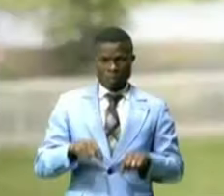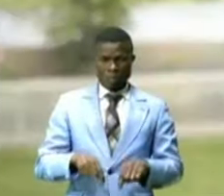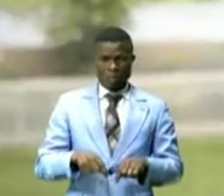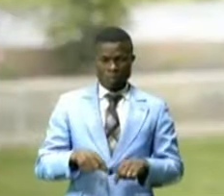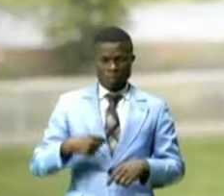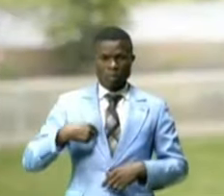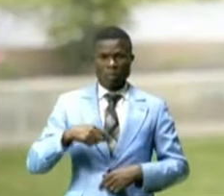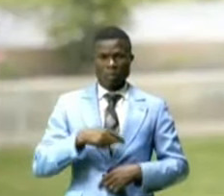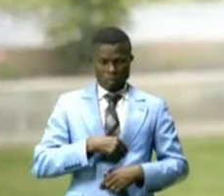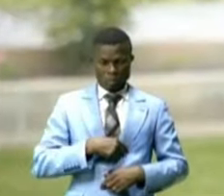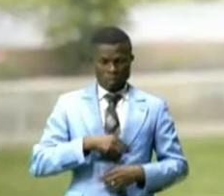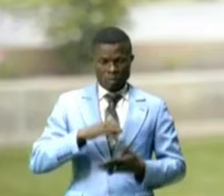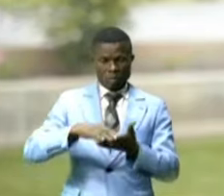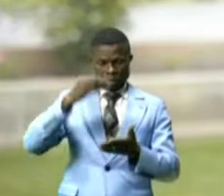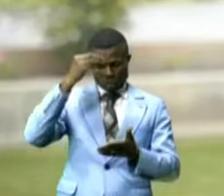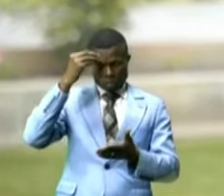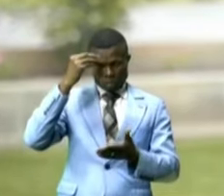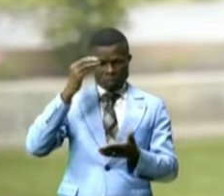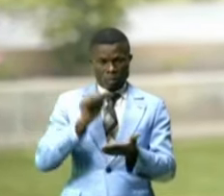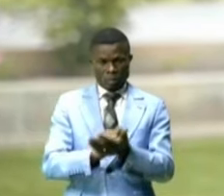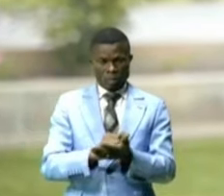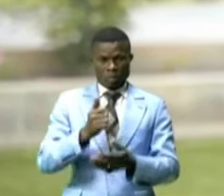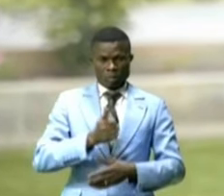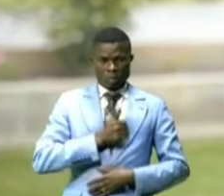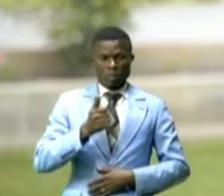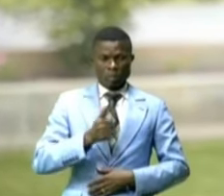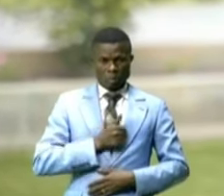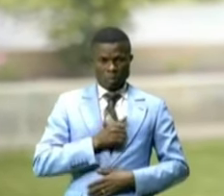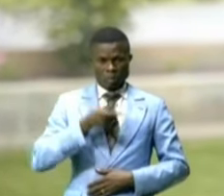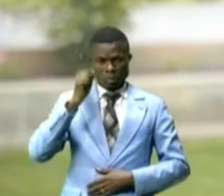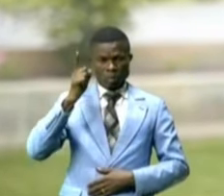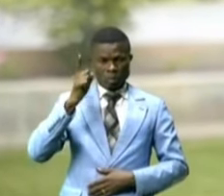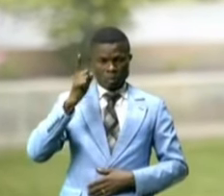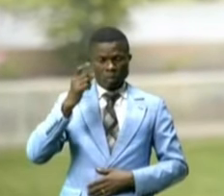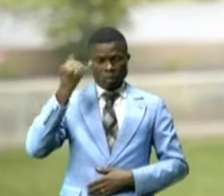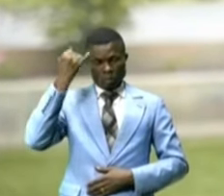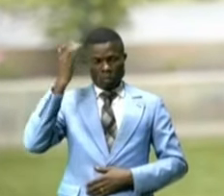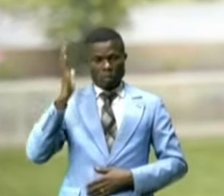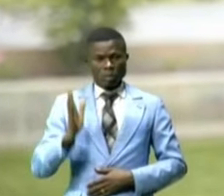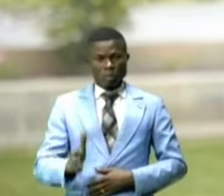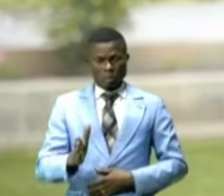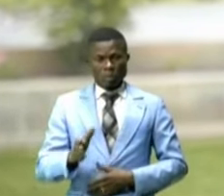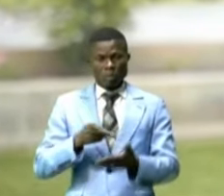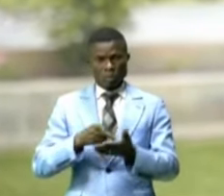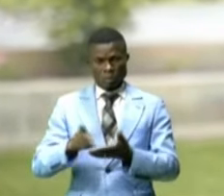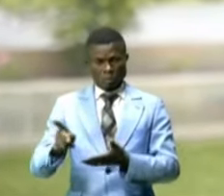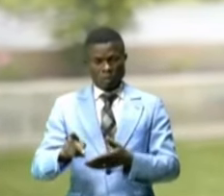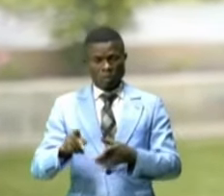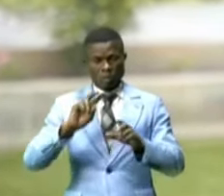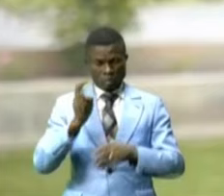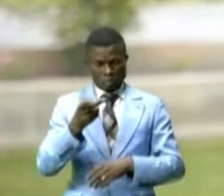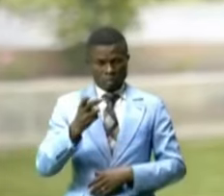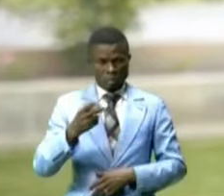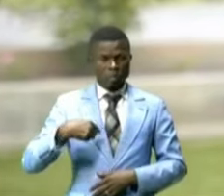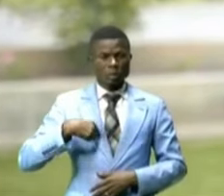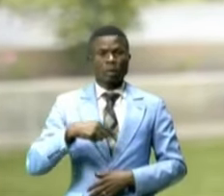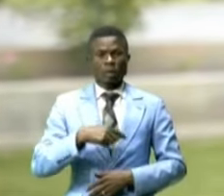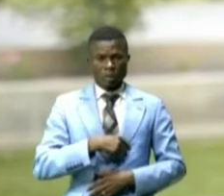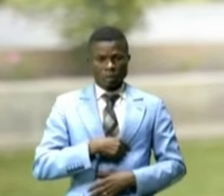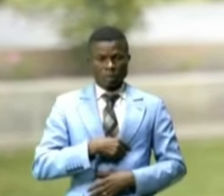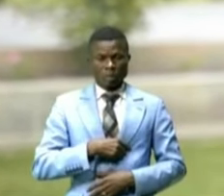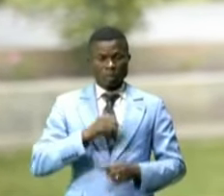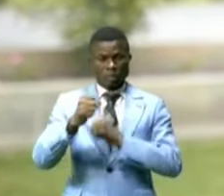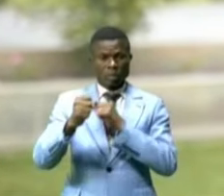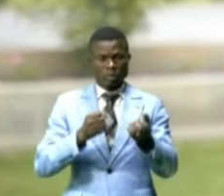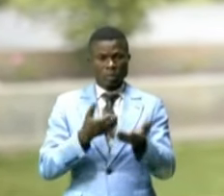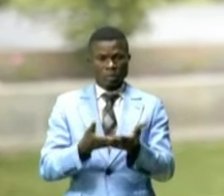nous sommes appropriés cette lutte parce que nous-mêmes, nous sommes d'abord les premiers bénéficiaires, premièrement, et deuxièmement, et cette lutte,